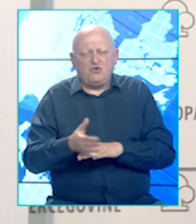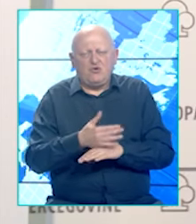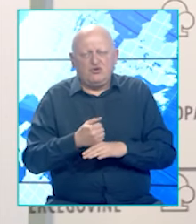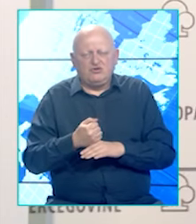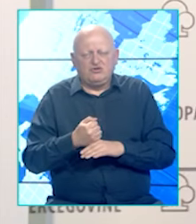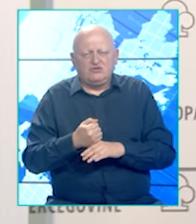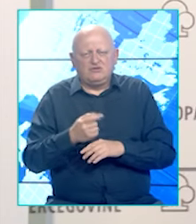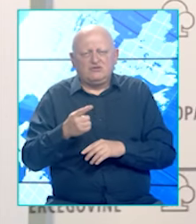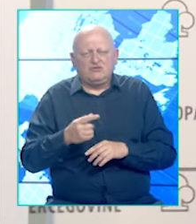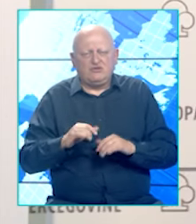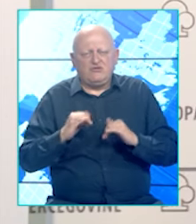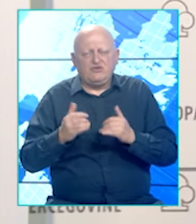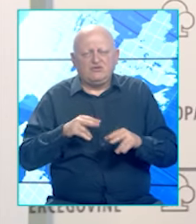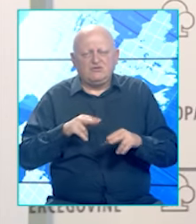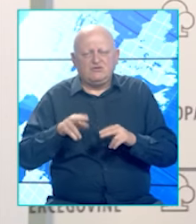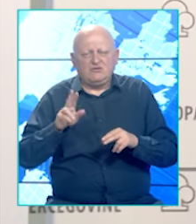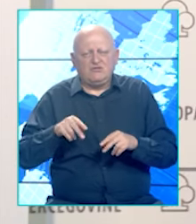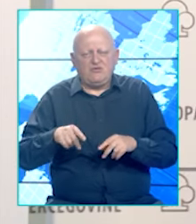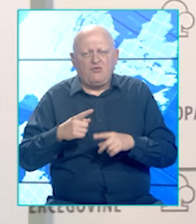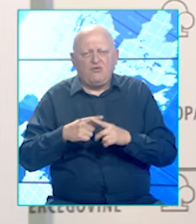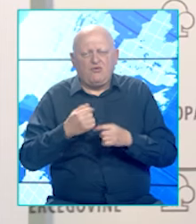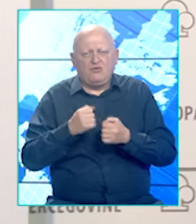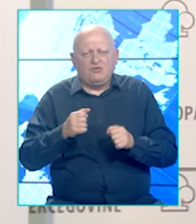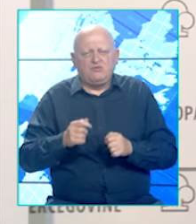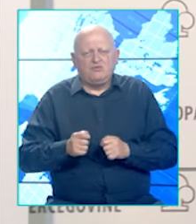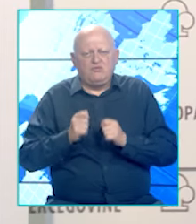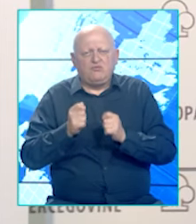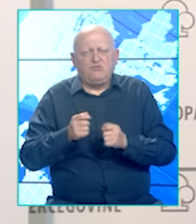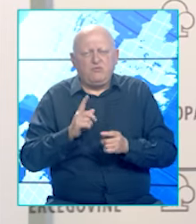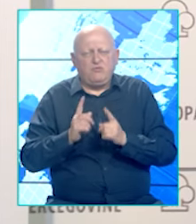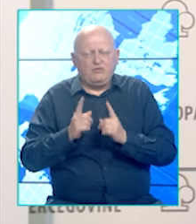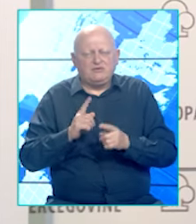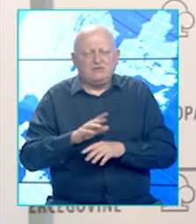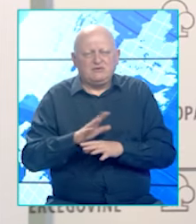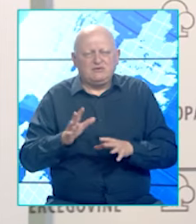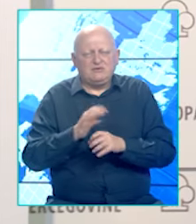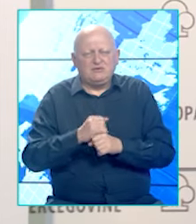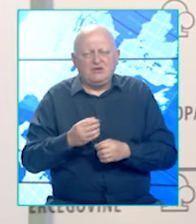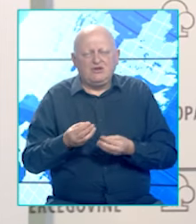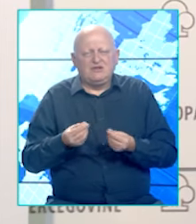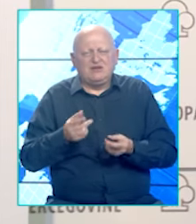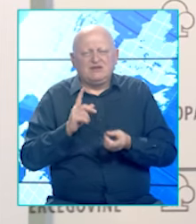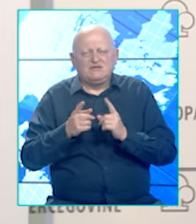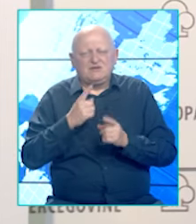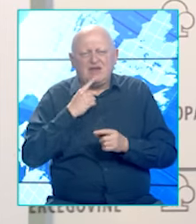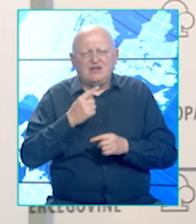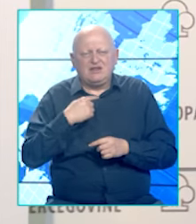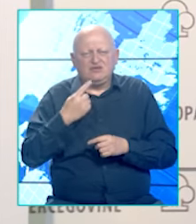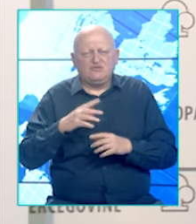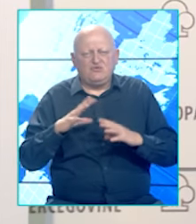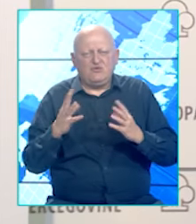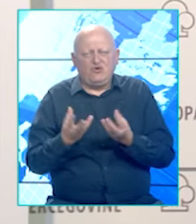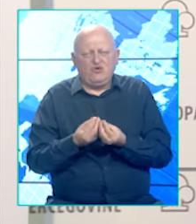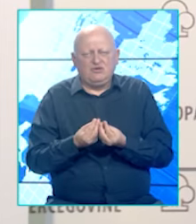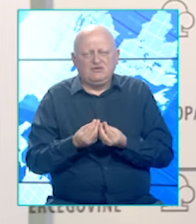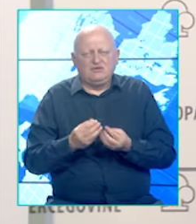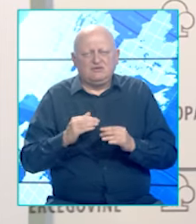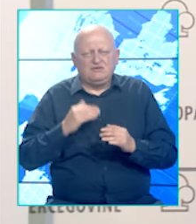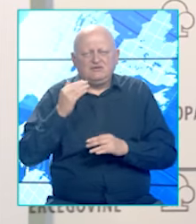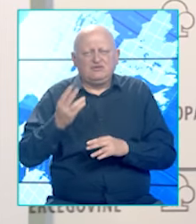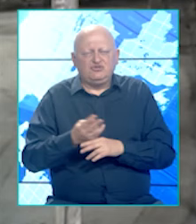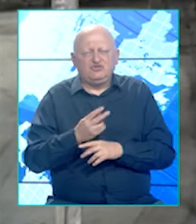koristiti i tu je Vijeće ministara, to mogu ovog puta reći, slobodno položilo ispit. Jedan od rijetkih ispita koje smo, kad je reč o jedinstvu na